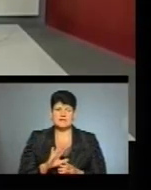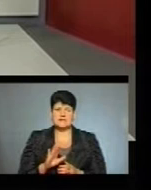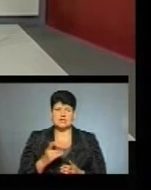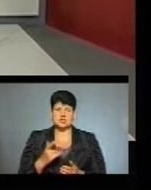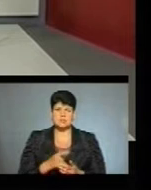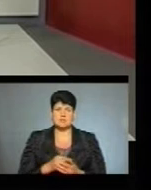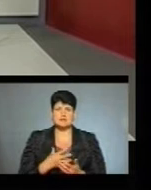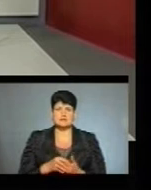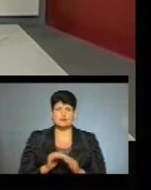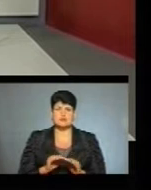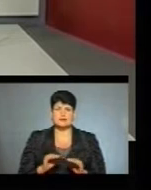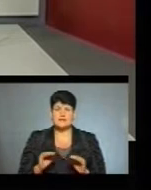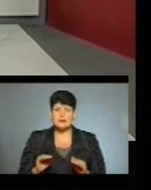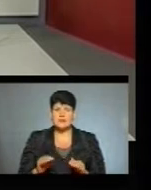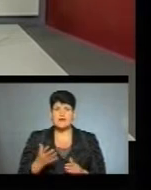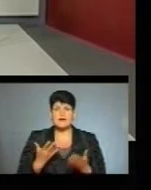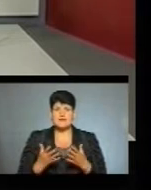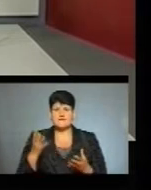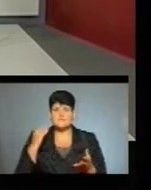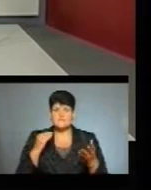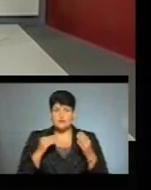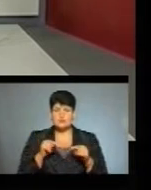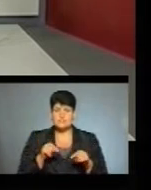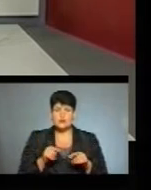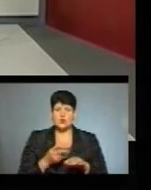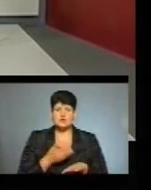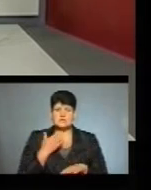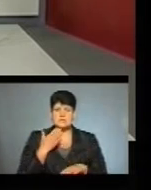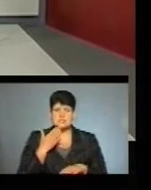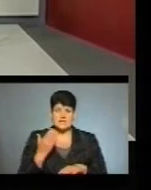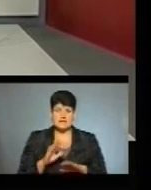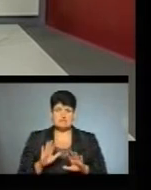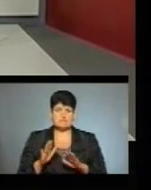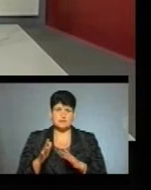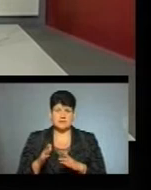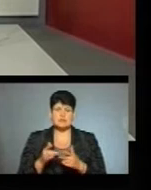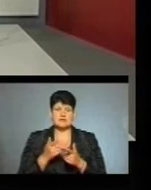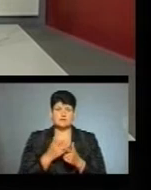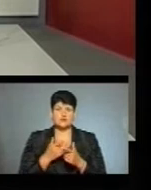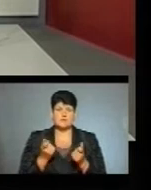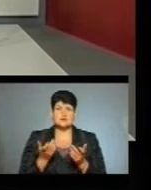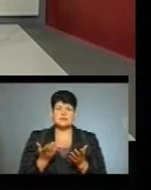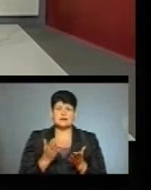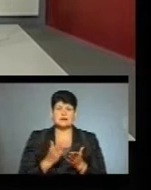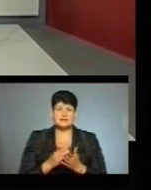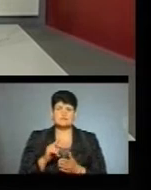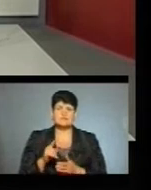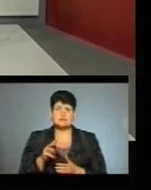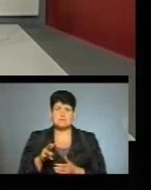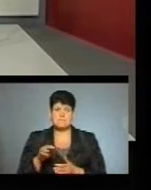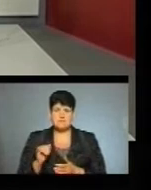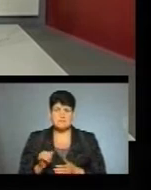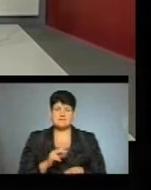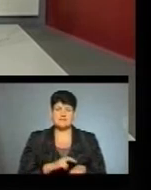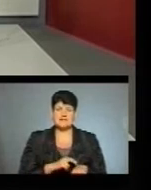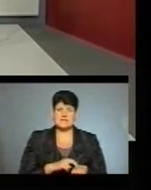своїх дітей. Але враховуючи оці останні випадки і такі інформації, яка є і в ЗМІ, і від